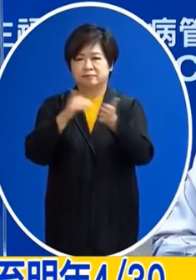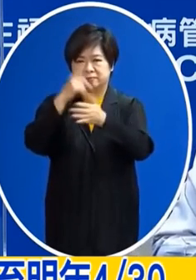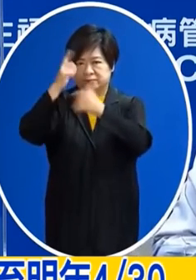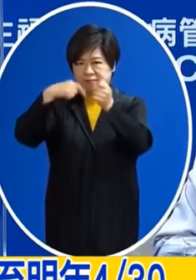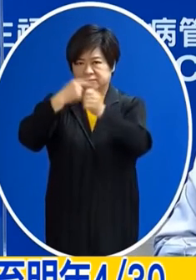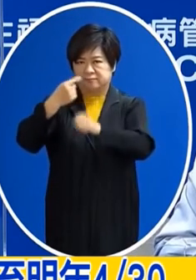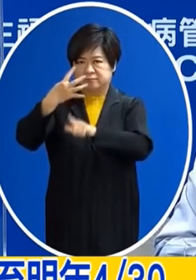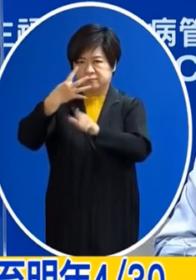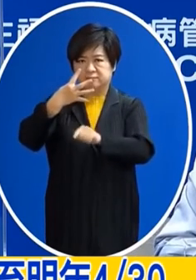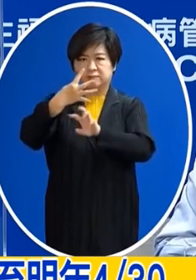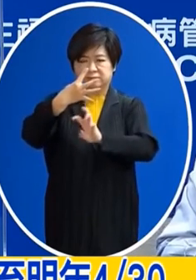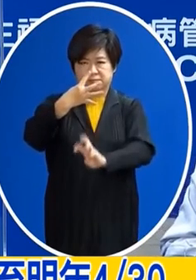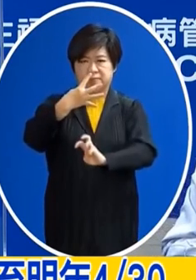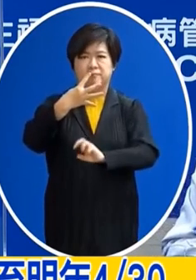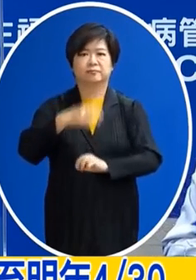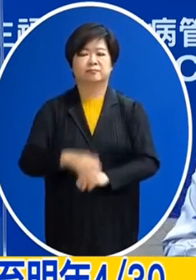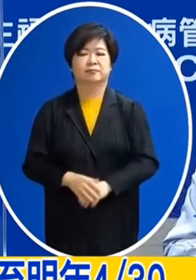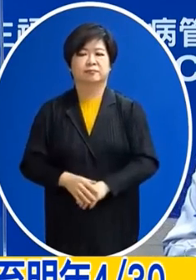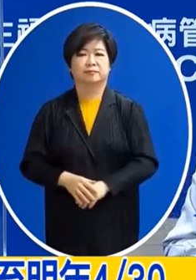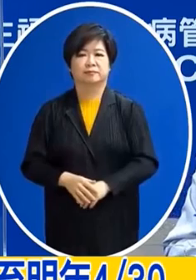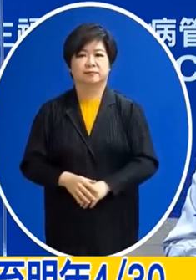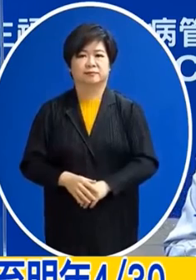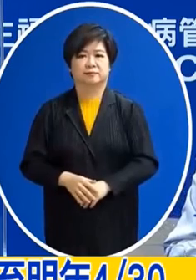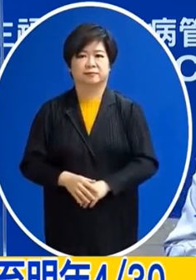明年的4月30日